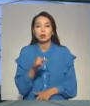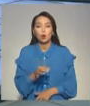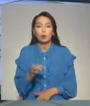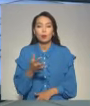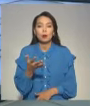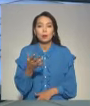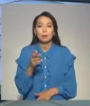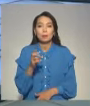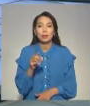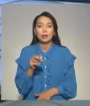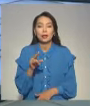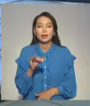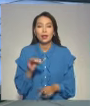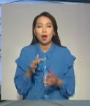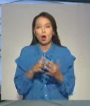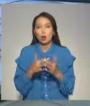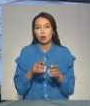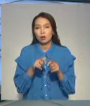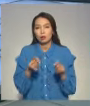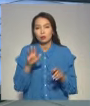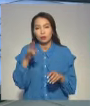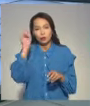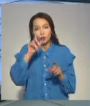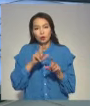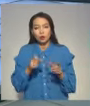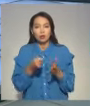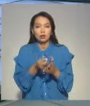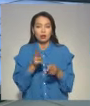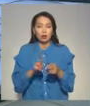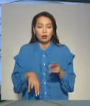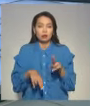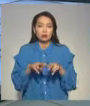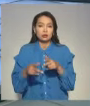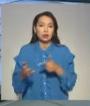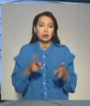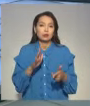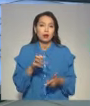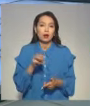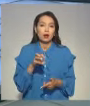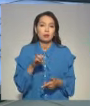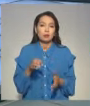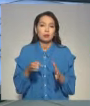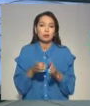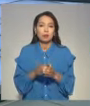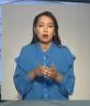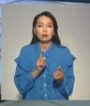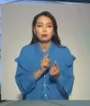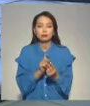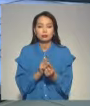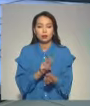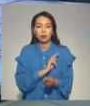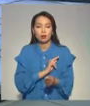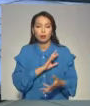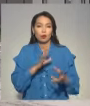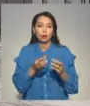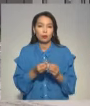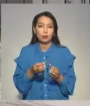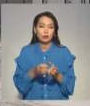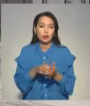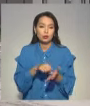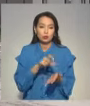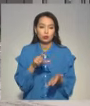Бекі ауылында ашылады. Білім ошағының құрылысы жыл соңына дейін аяқталады. Бұл Аманат партиясының мобильді қоғамдық қабылдау жұмысының нәтижесі. Партия